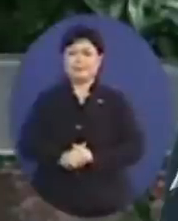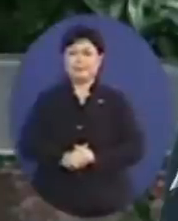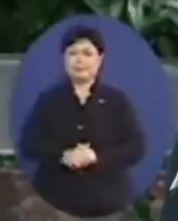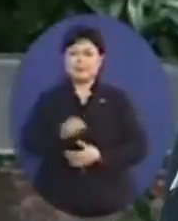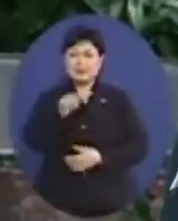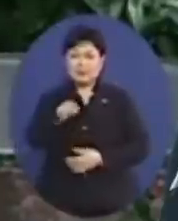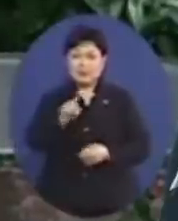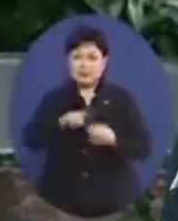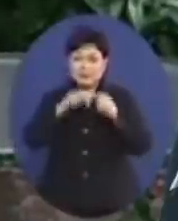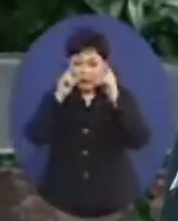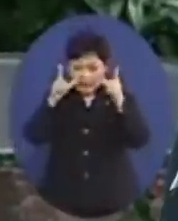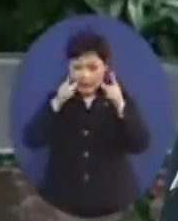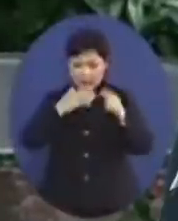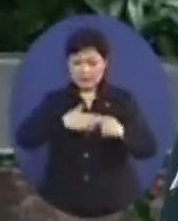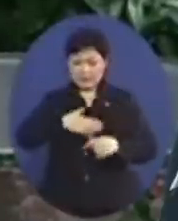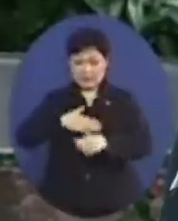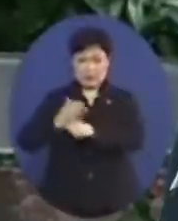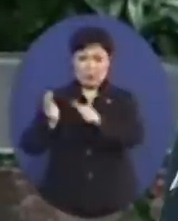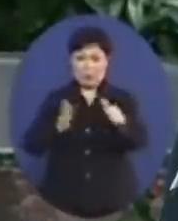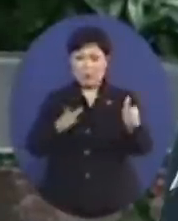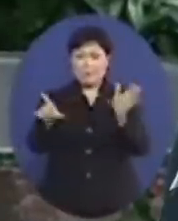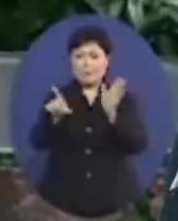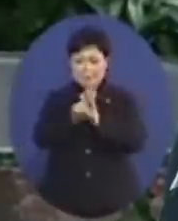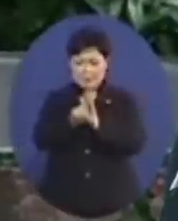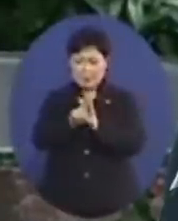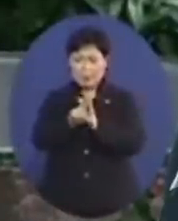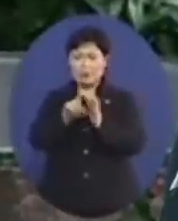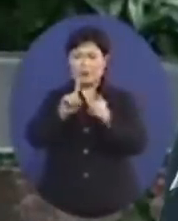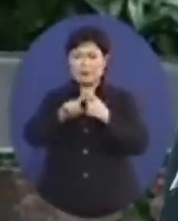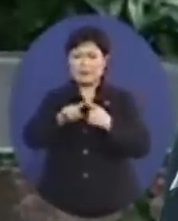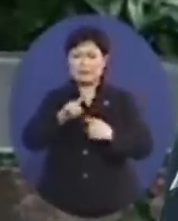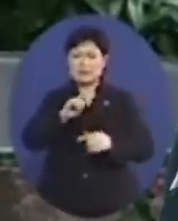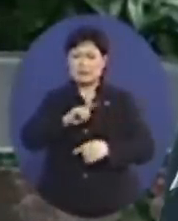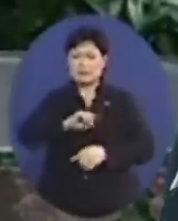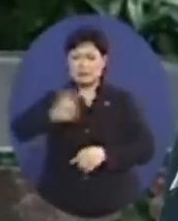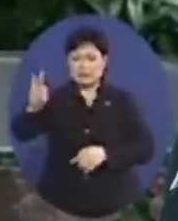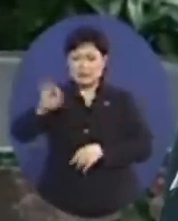그것을 깨닫고 그것을 믿고 그것을 시인하십시오.